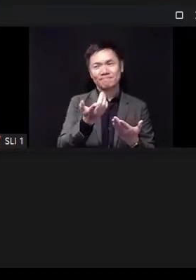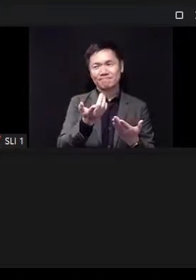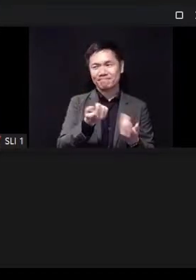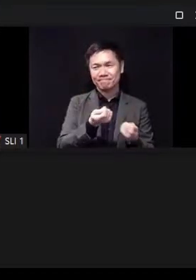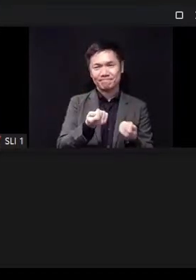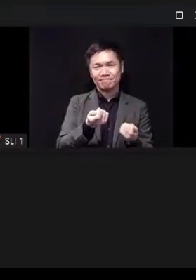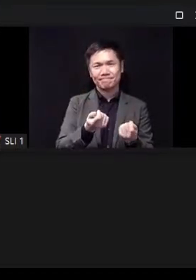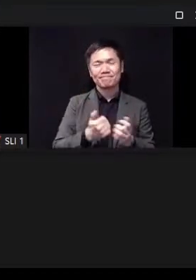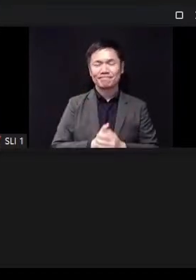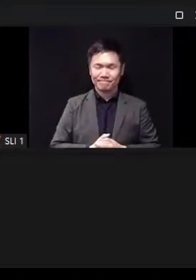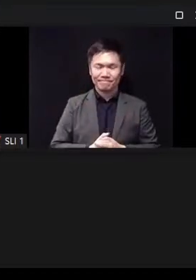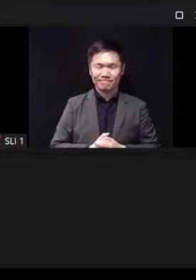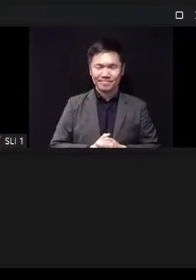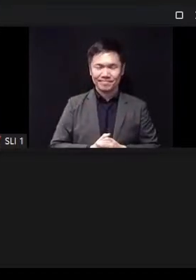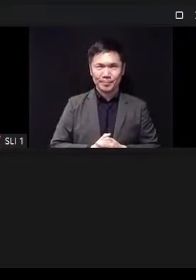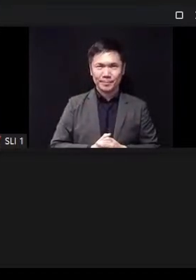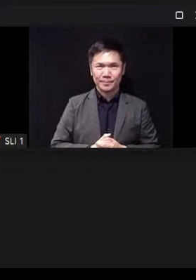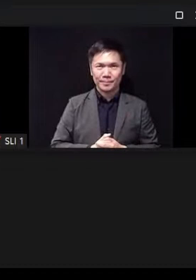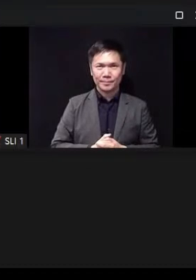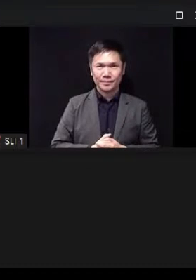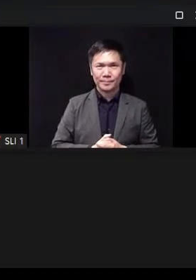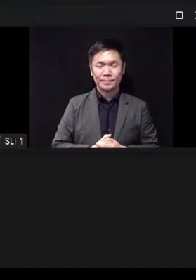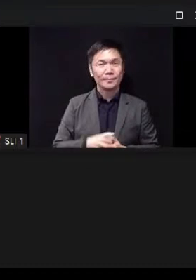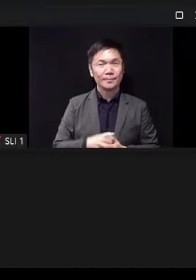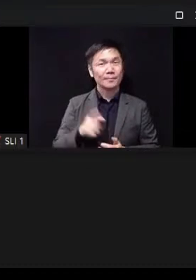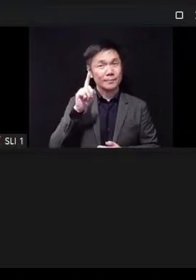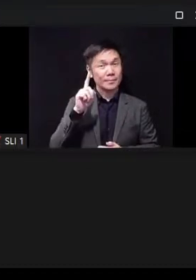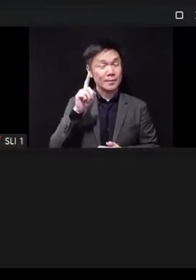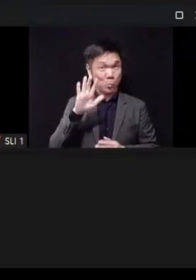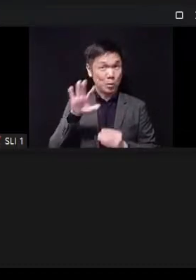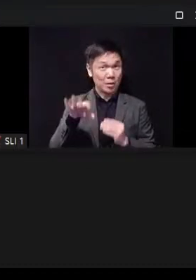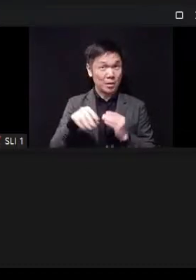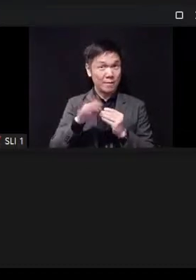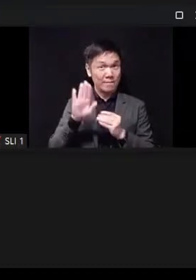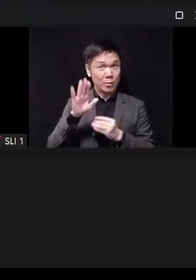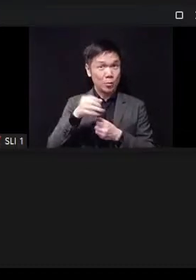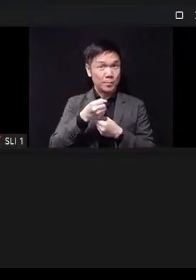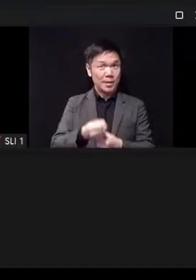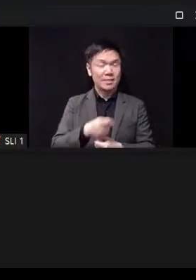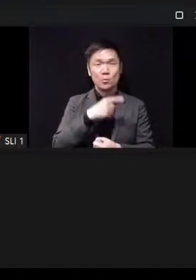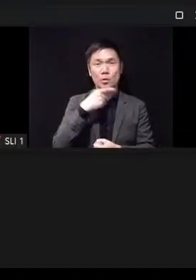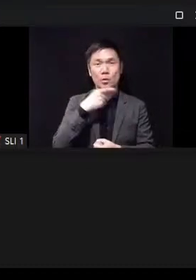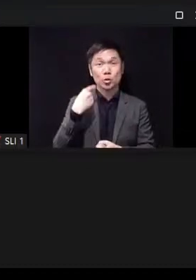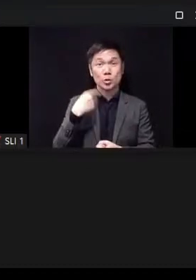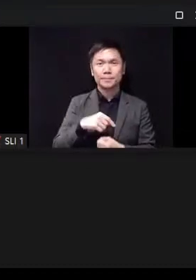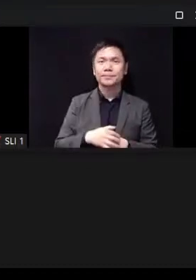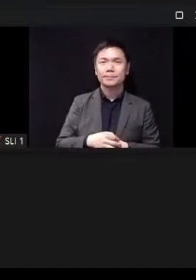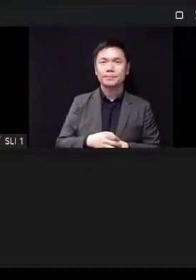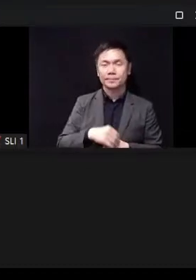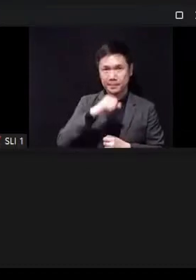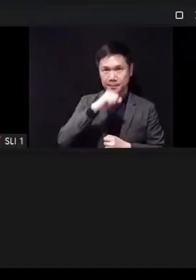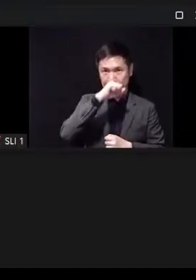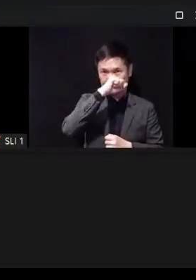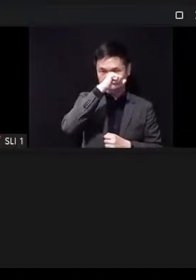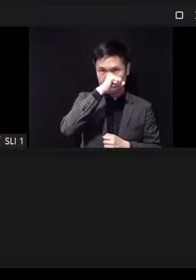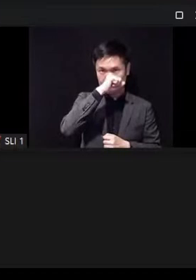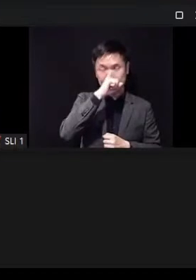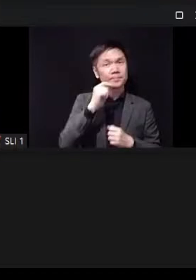То, что я бы хотел сказать от имени российской делегации, в определенной степени